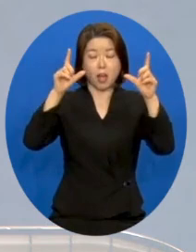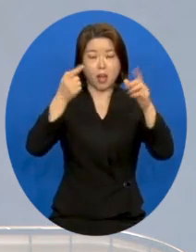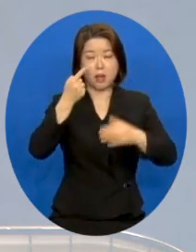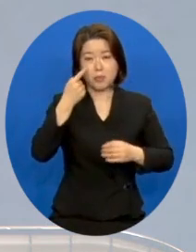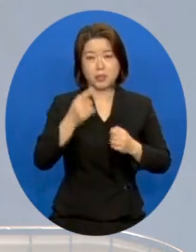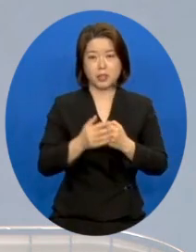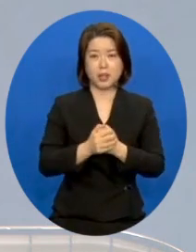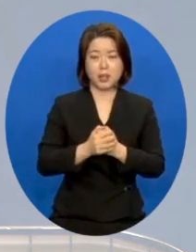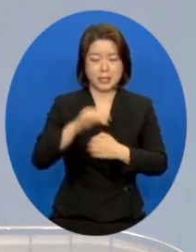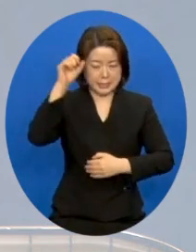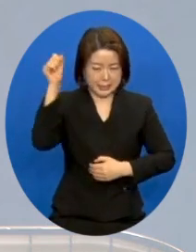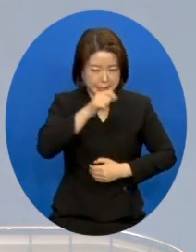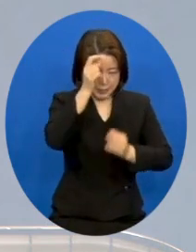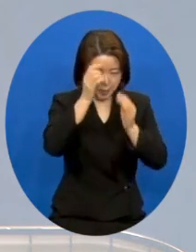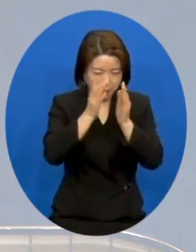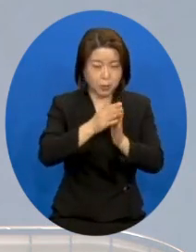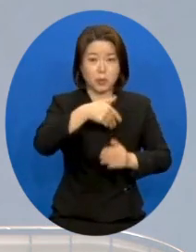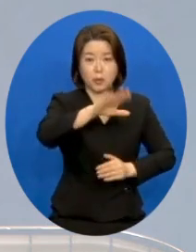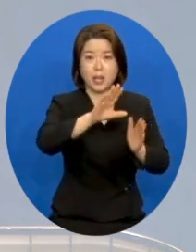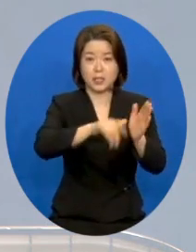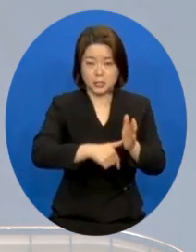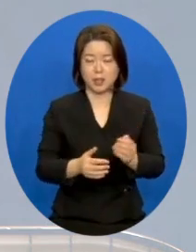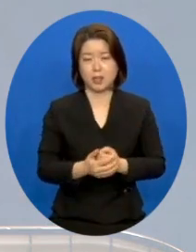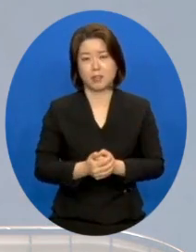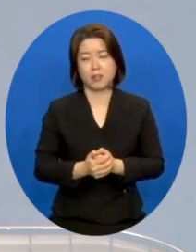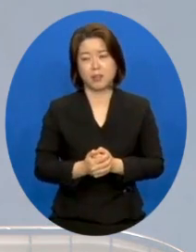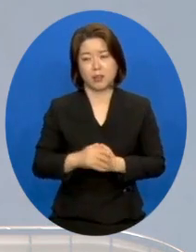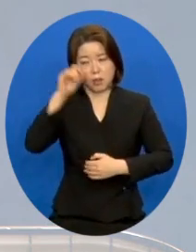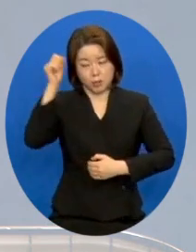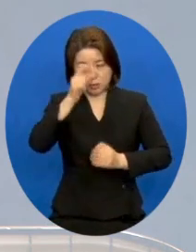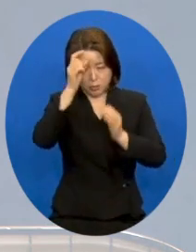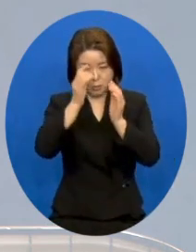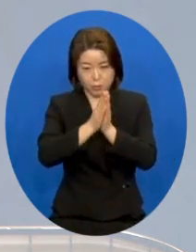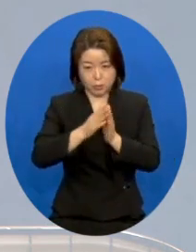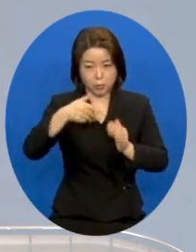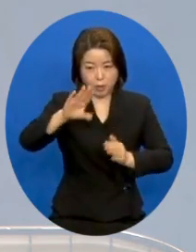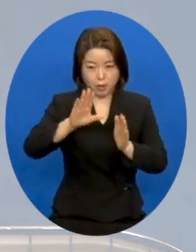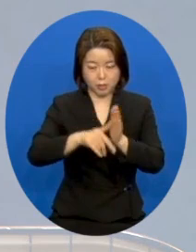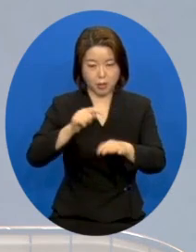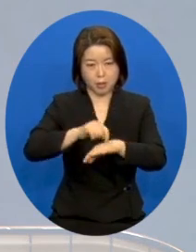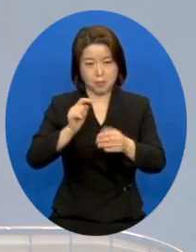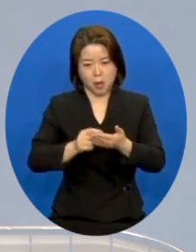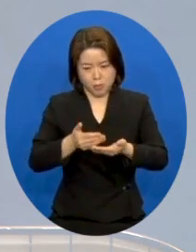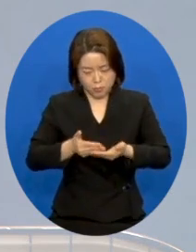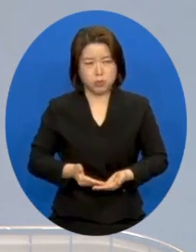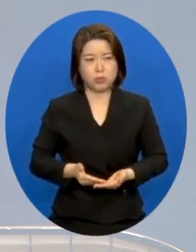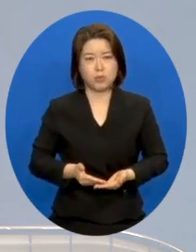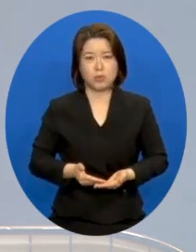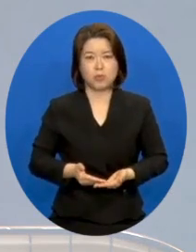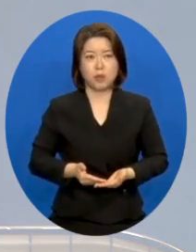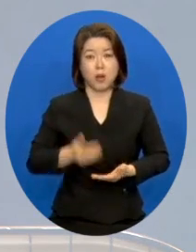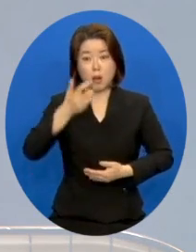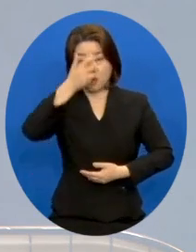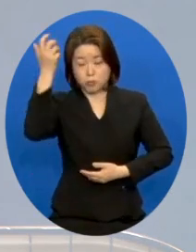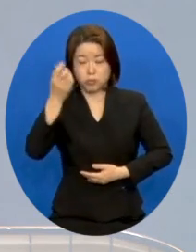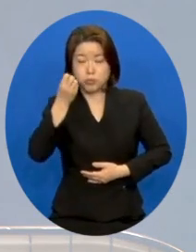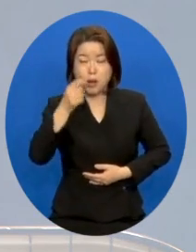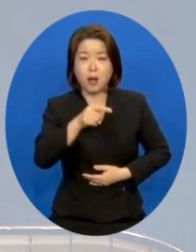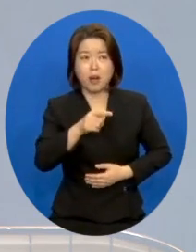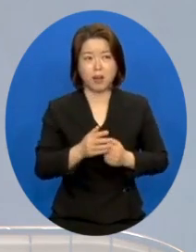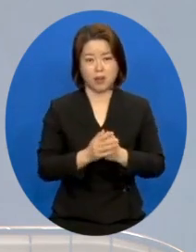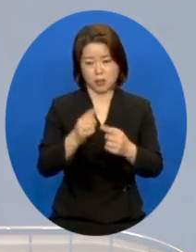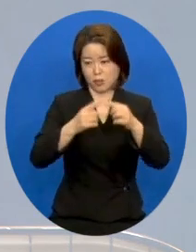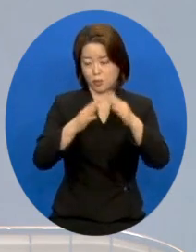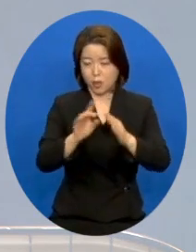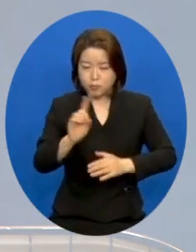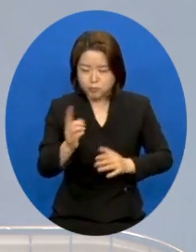살피기도 갈 시간이에요 새벽기도를 갔는데 마음이 얼마나 무거운지 그렇지 않겠어요 그런 꿈을 꿨는데 교회 무슨